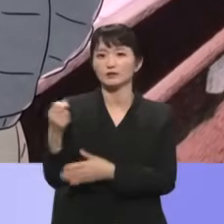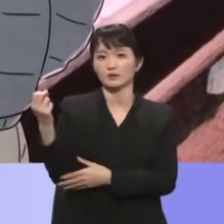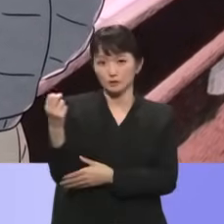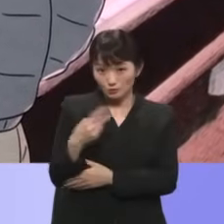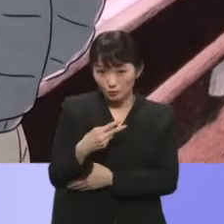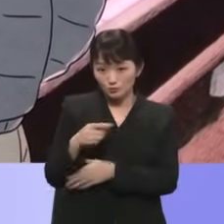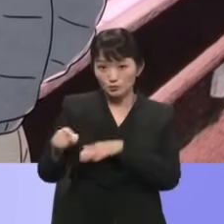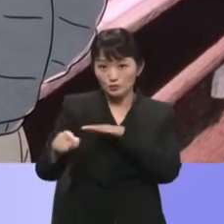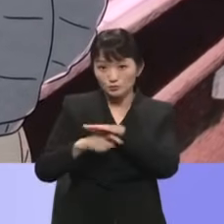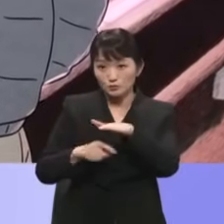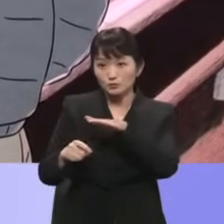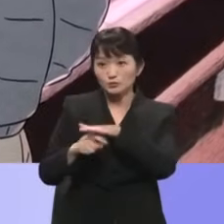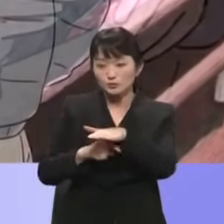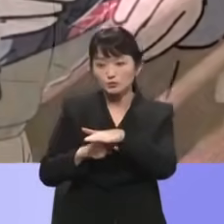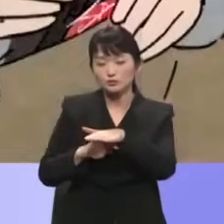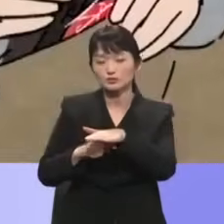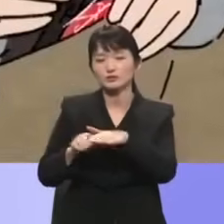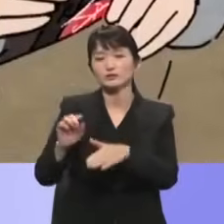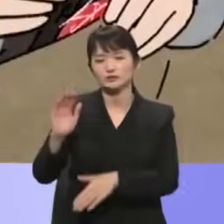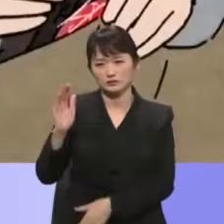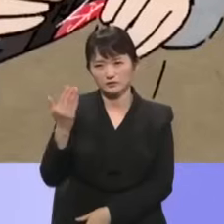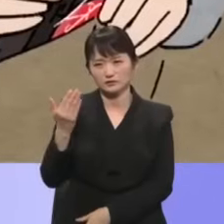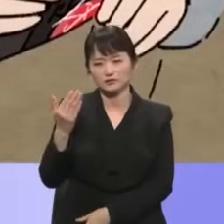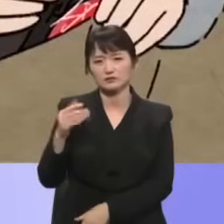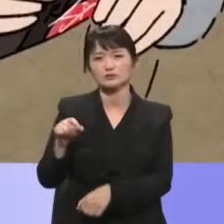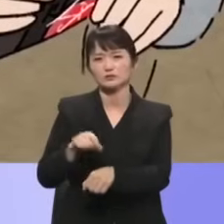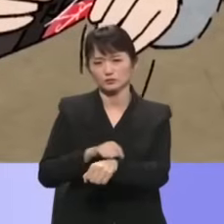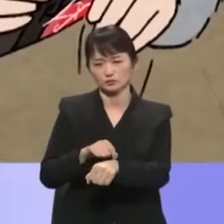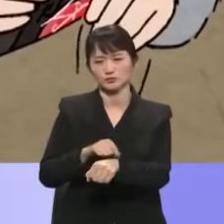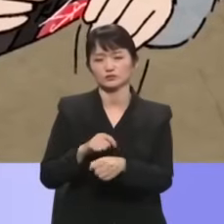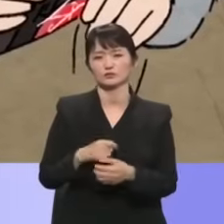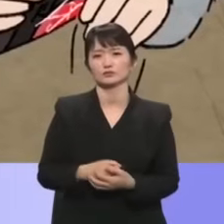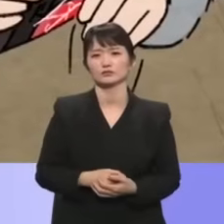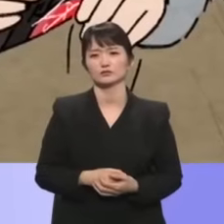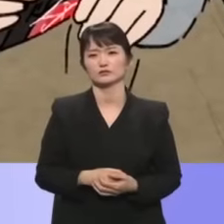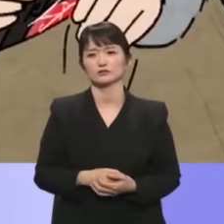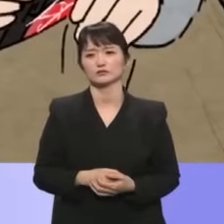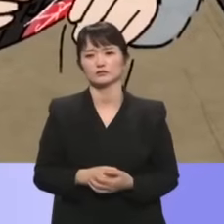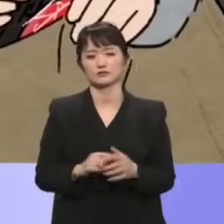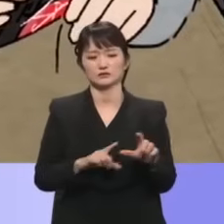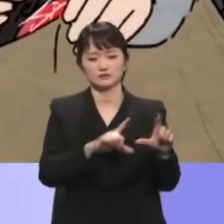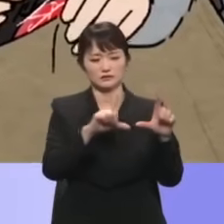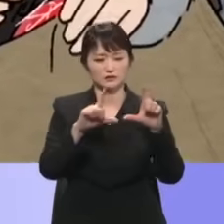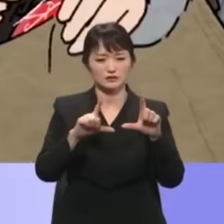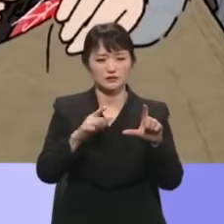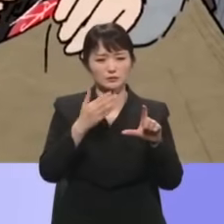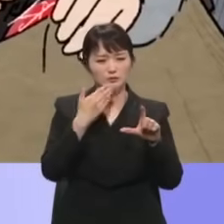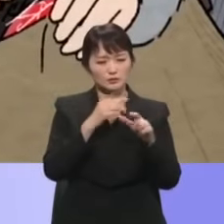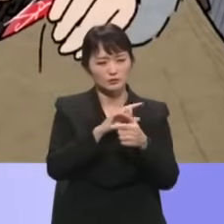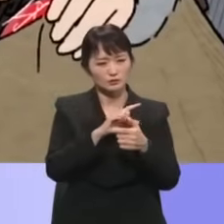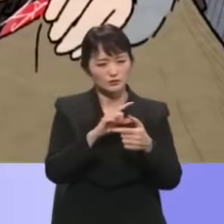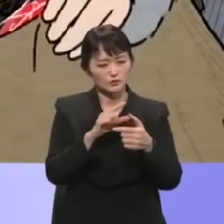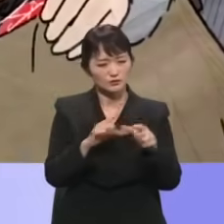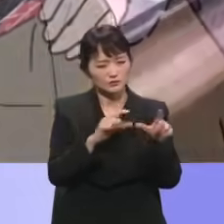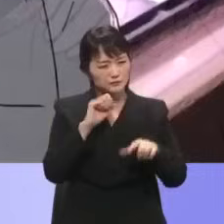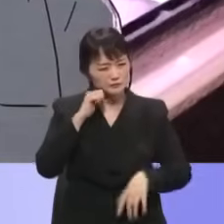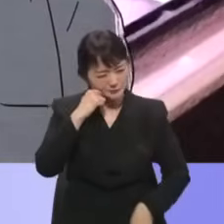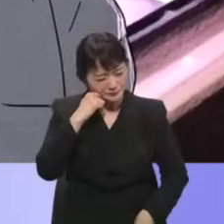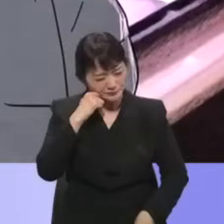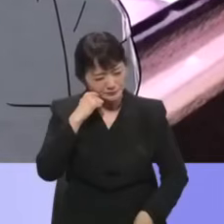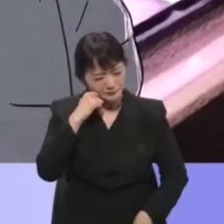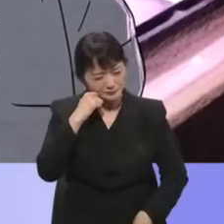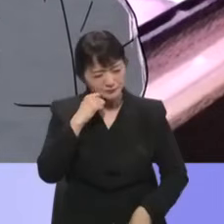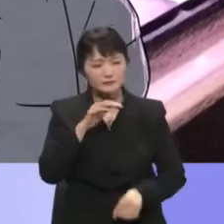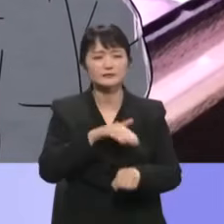범행을 저지르게 된 상황이 조금 특수 있고요 다만 일단 생활고로이 범행에이어서 좀 잘못을 반성하고